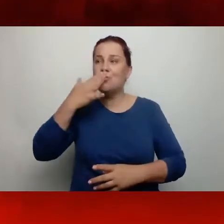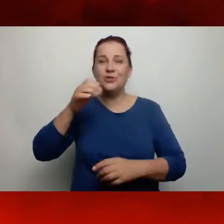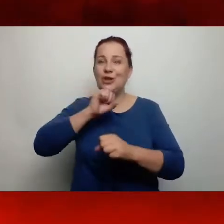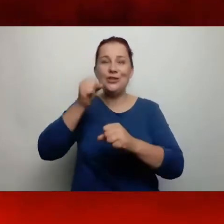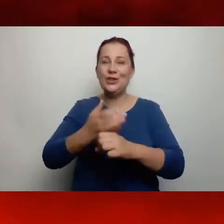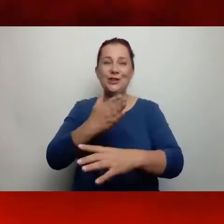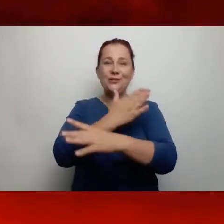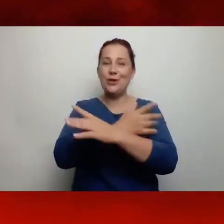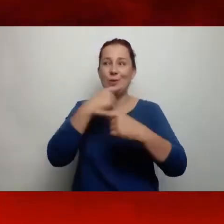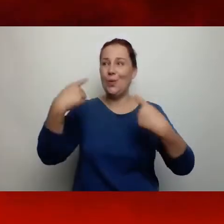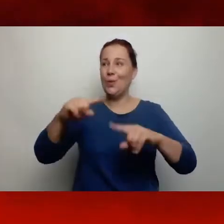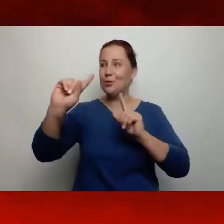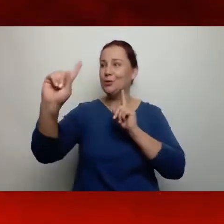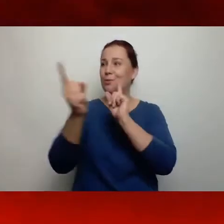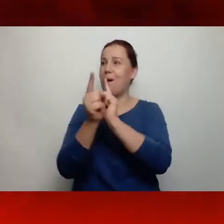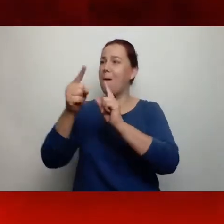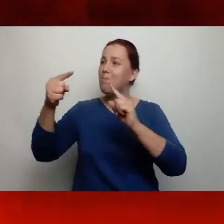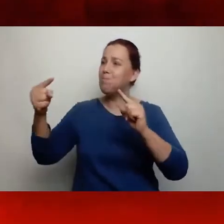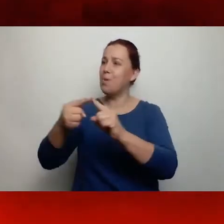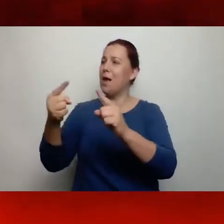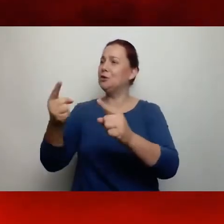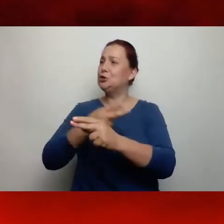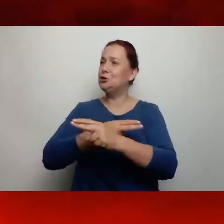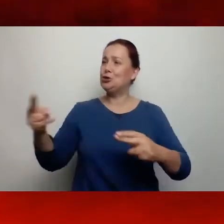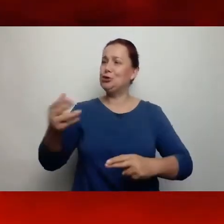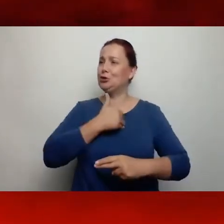nikogo, kto był tak polski jak on.